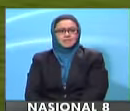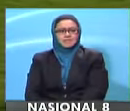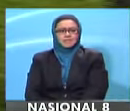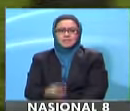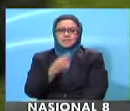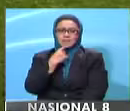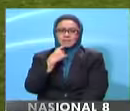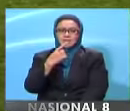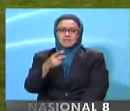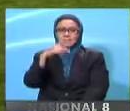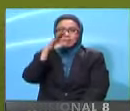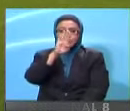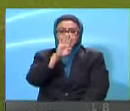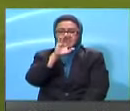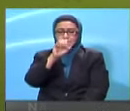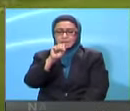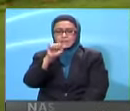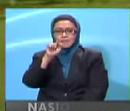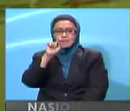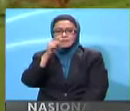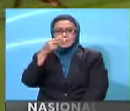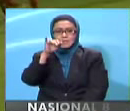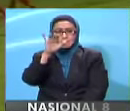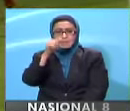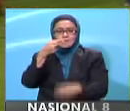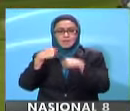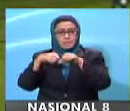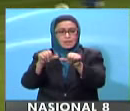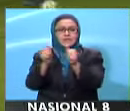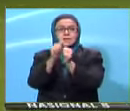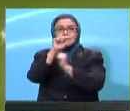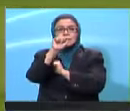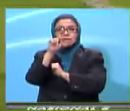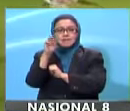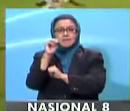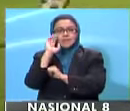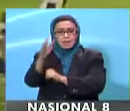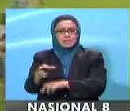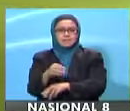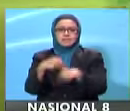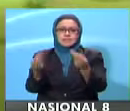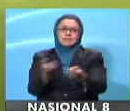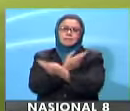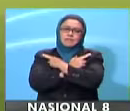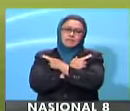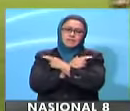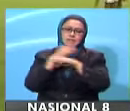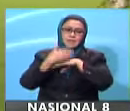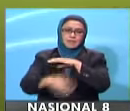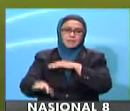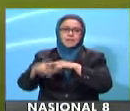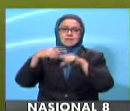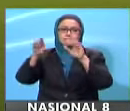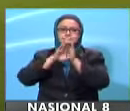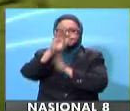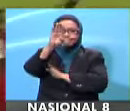Beliau berkata B. Satya Nathan masih lagi dengan ATM dan hanya direhatkan selepas prestasi The Gladiators di awal saingan